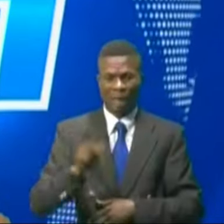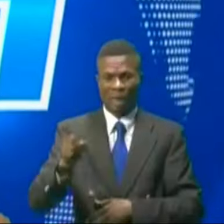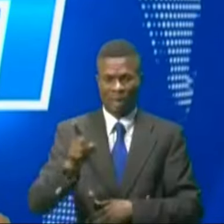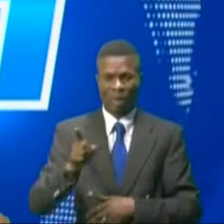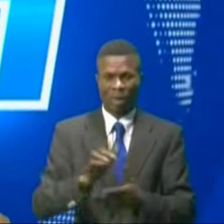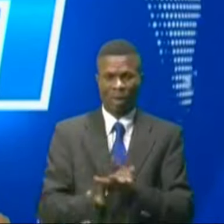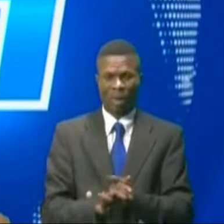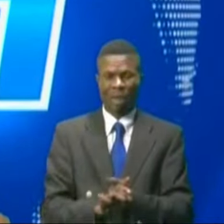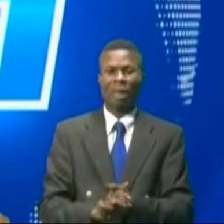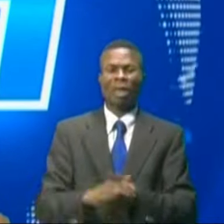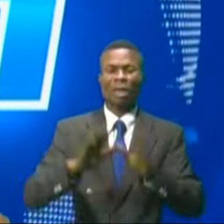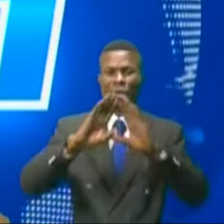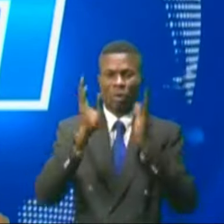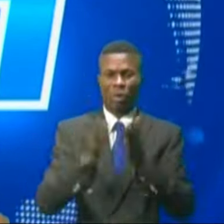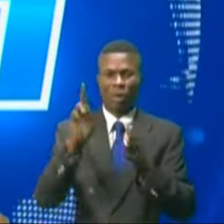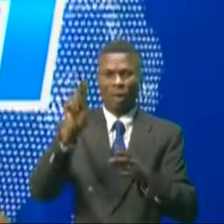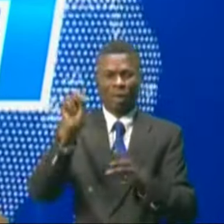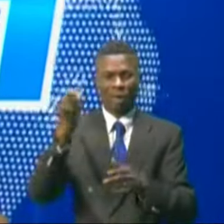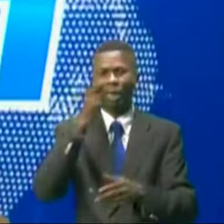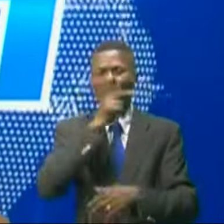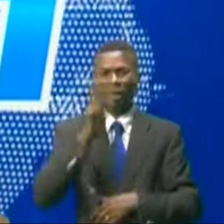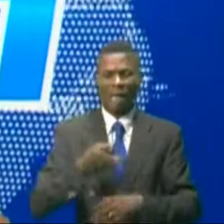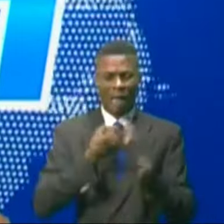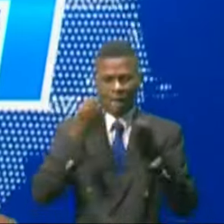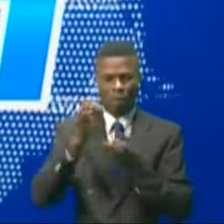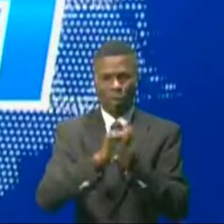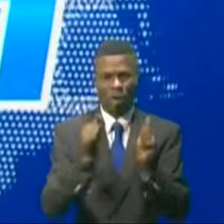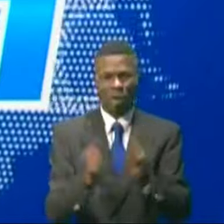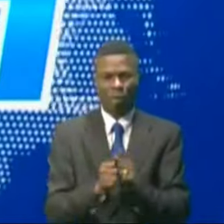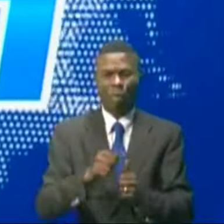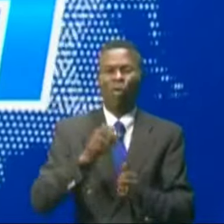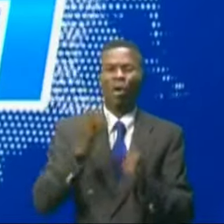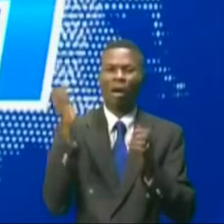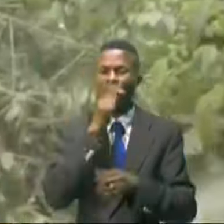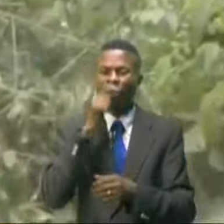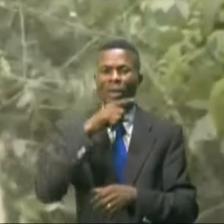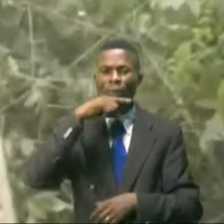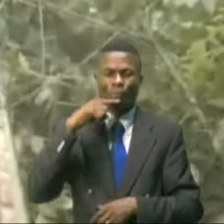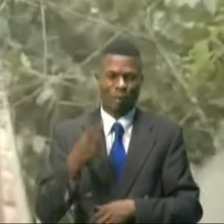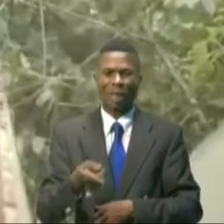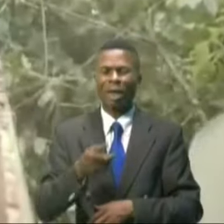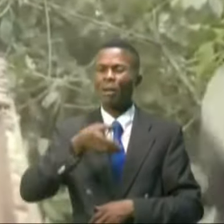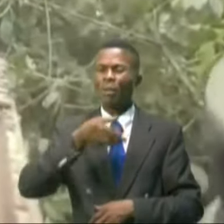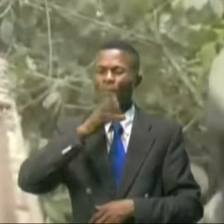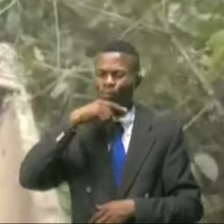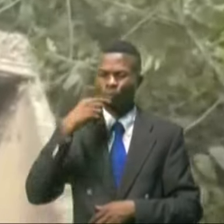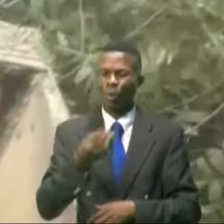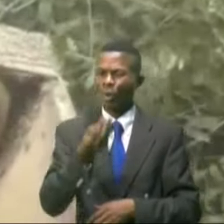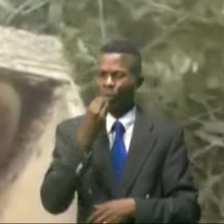Laurent Guélalissa de la RTNC Kisangani a signé ce reportage.